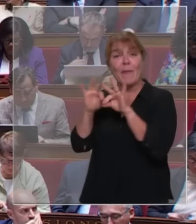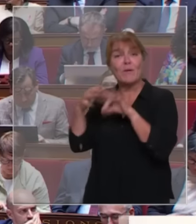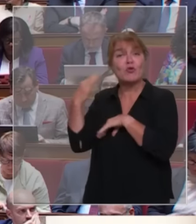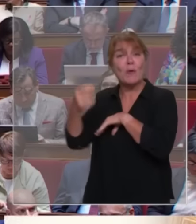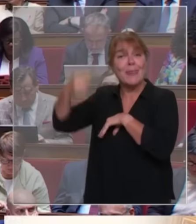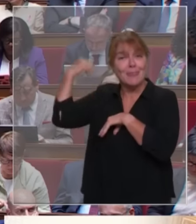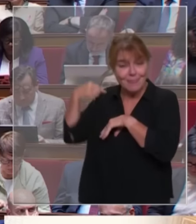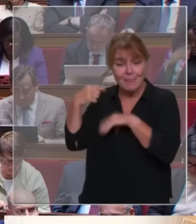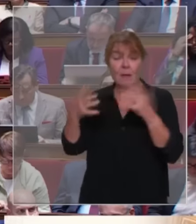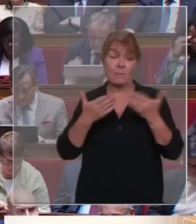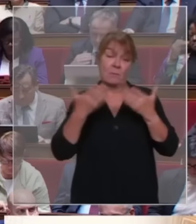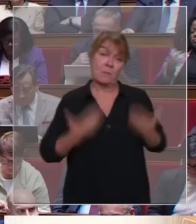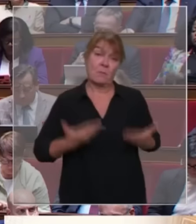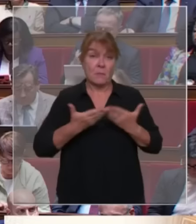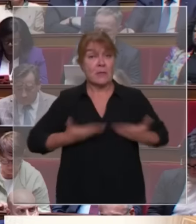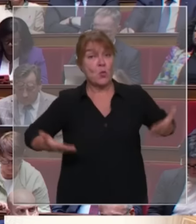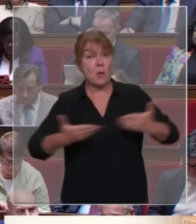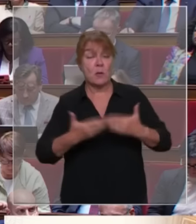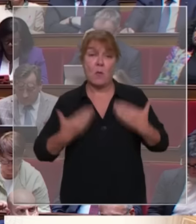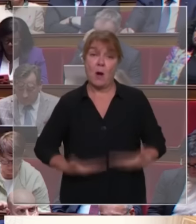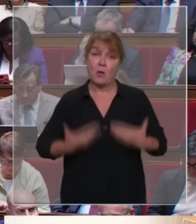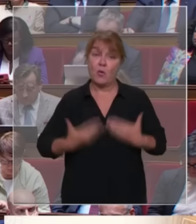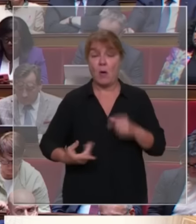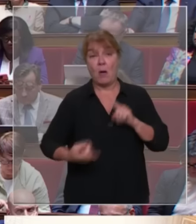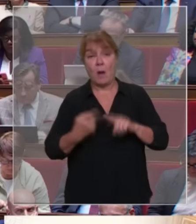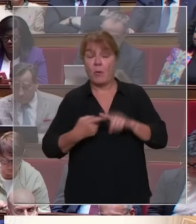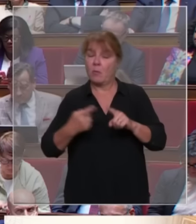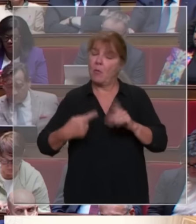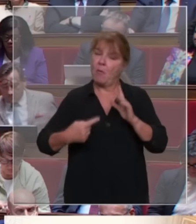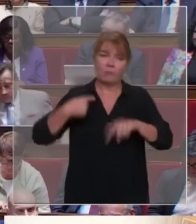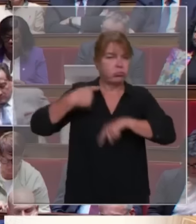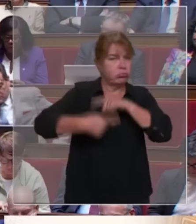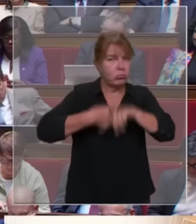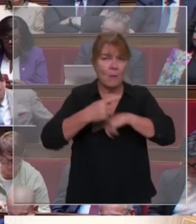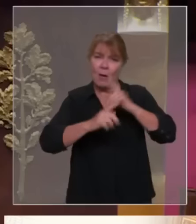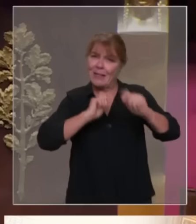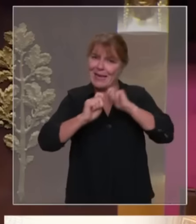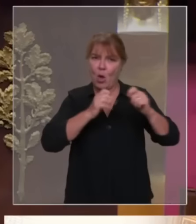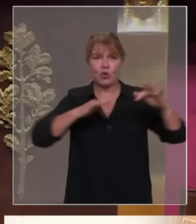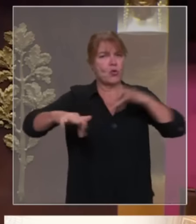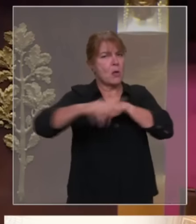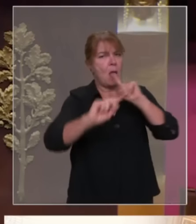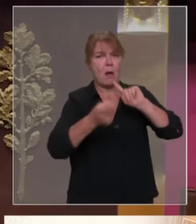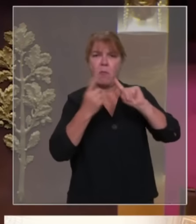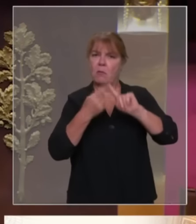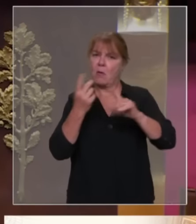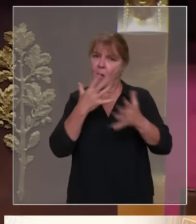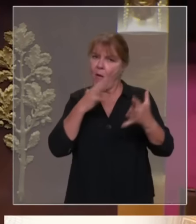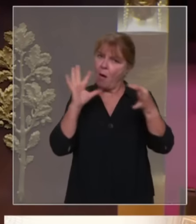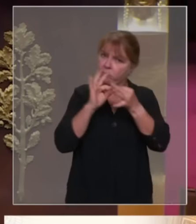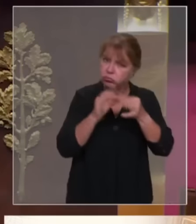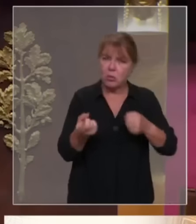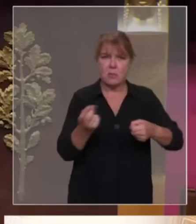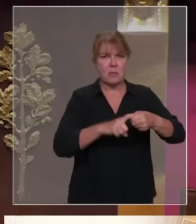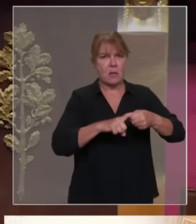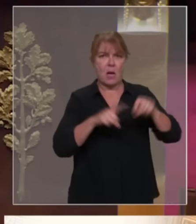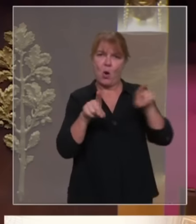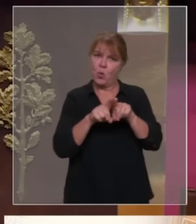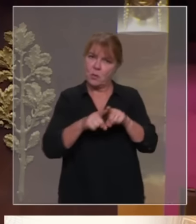la situation dans laquelle nous sommes requiert un renouveau du dialogue social et une relation exigeante